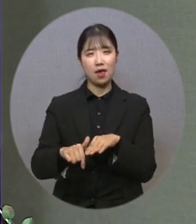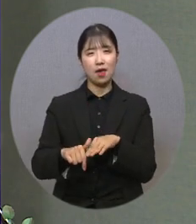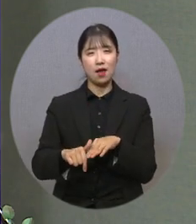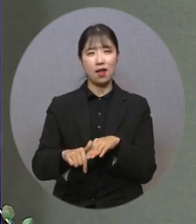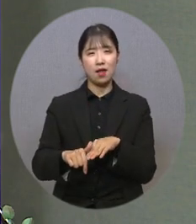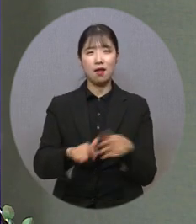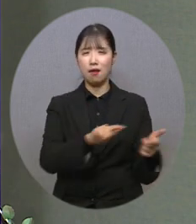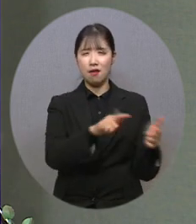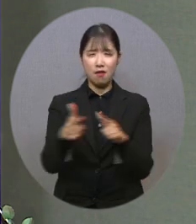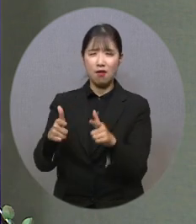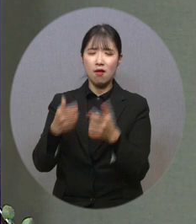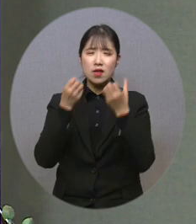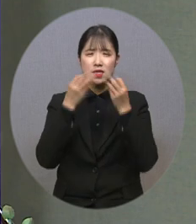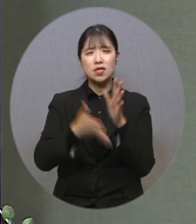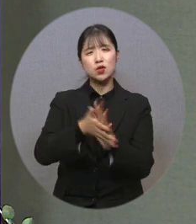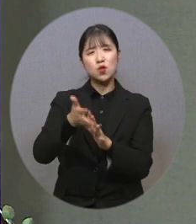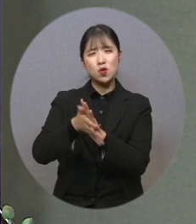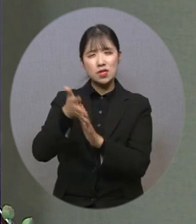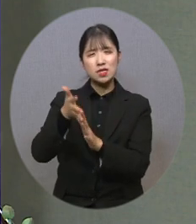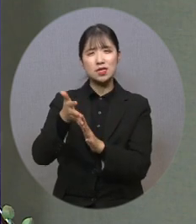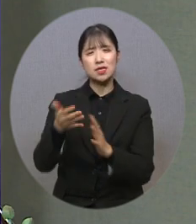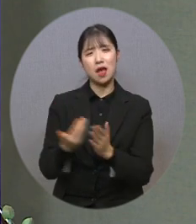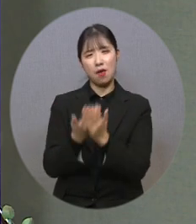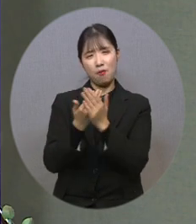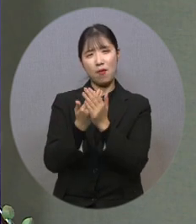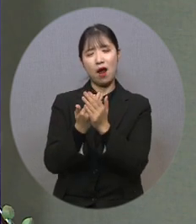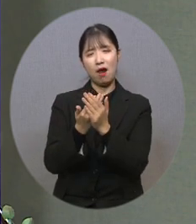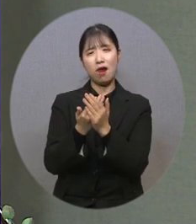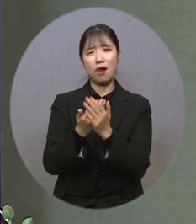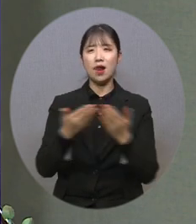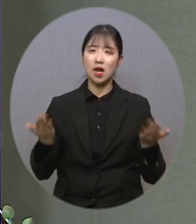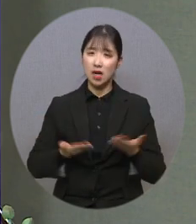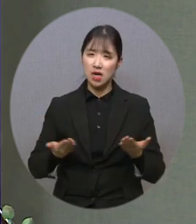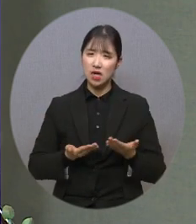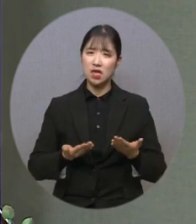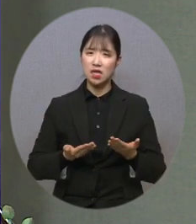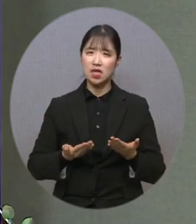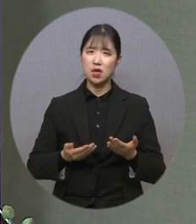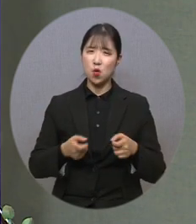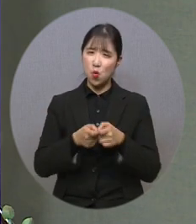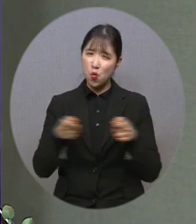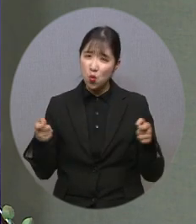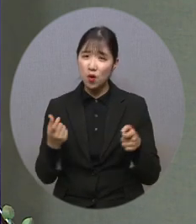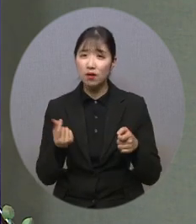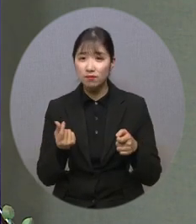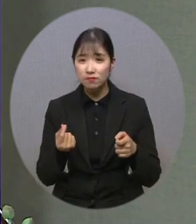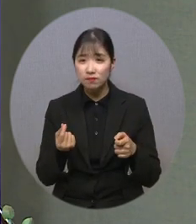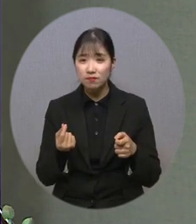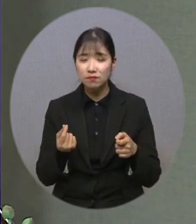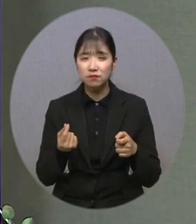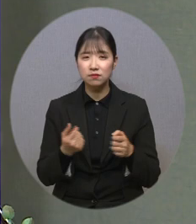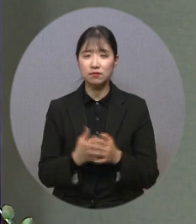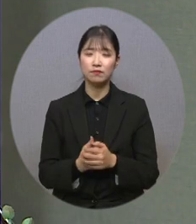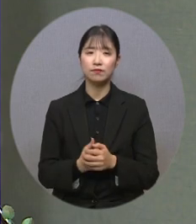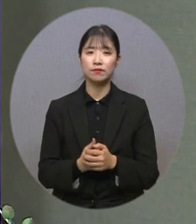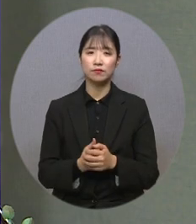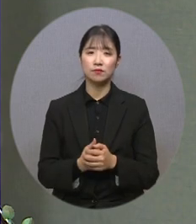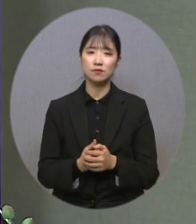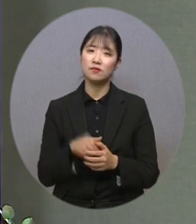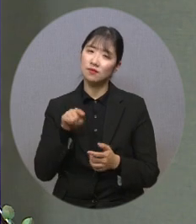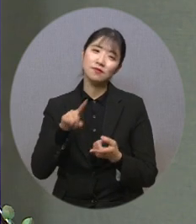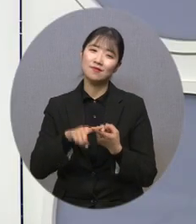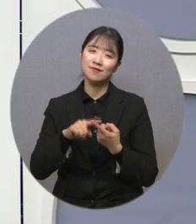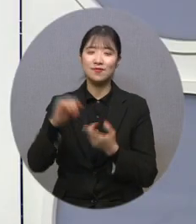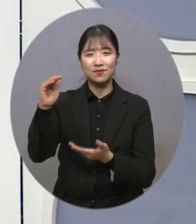각종의 신도시 개발에 엄청난 세월을 참여한 것 같아요. 네. 그 얘기를 좀